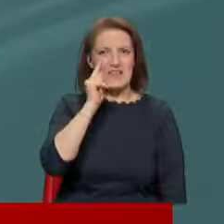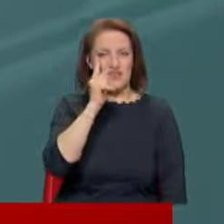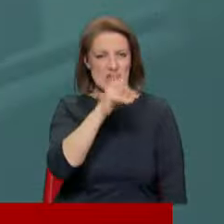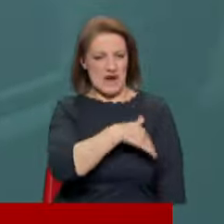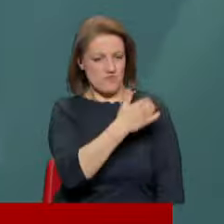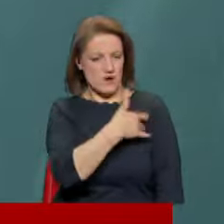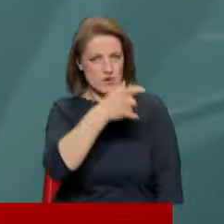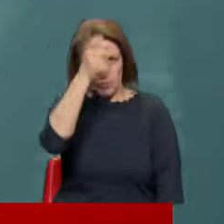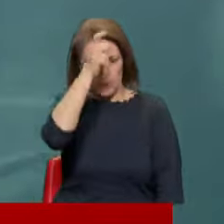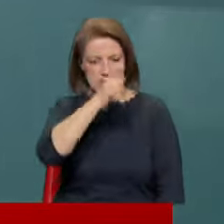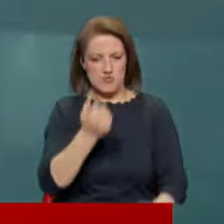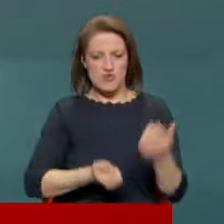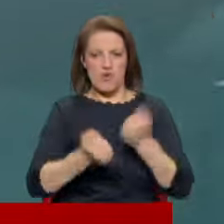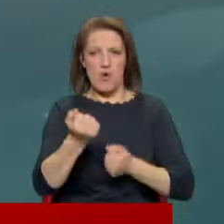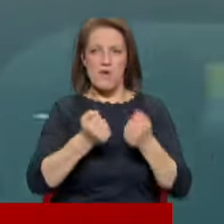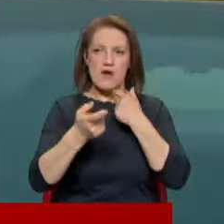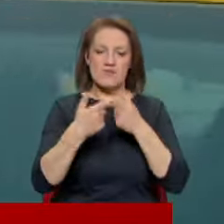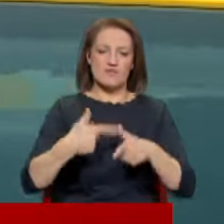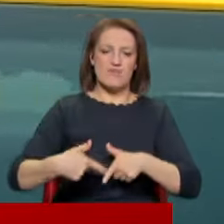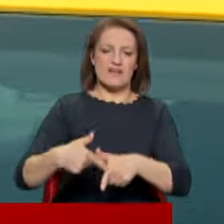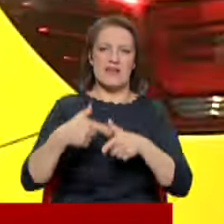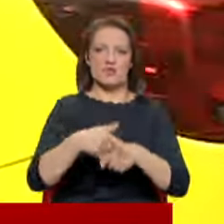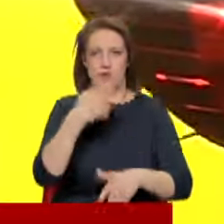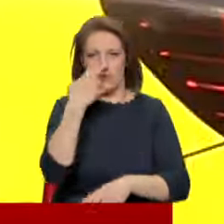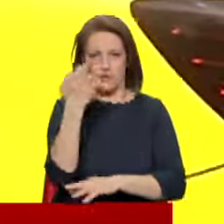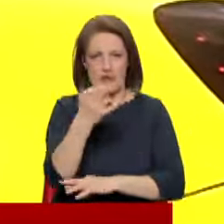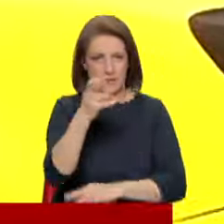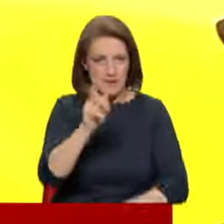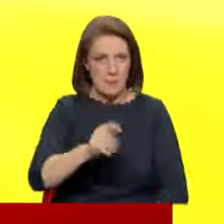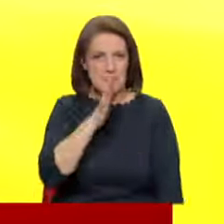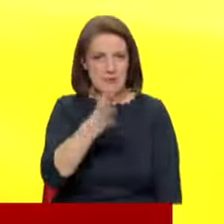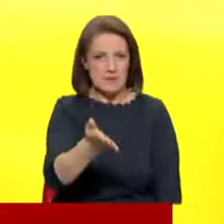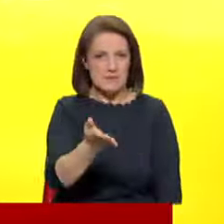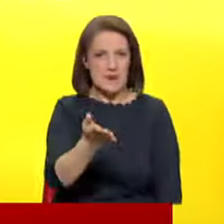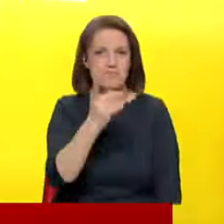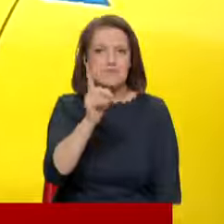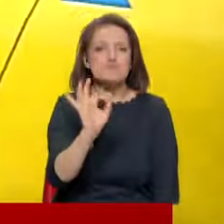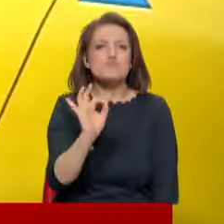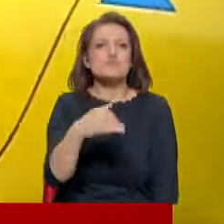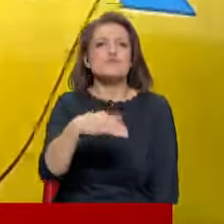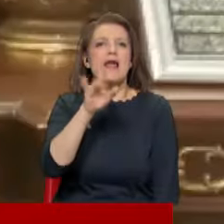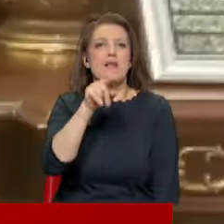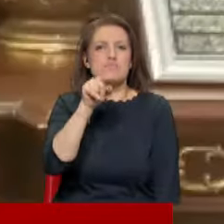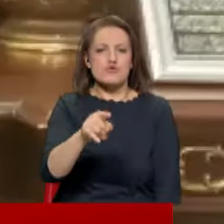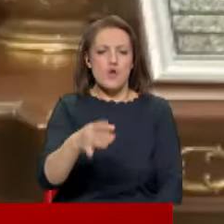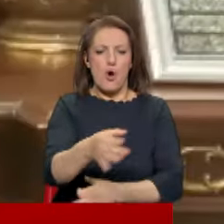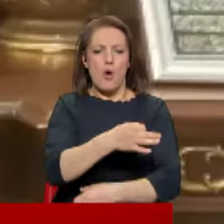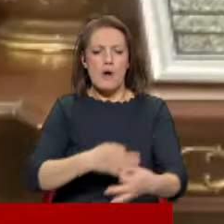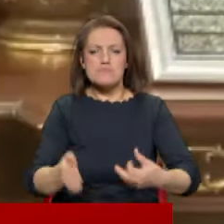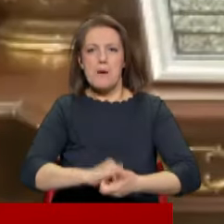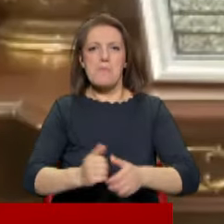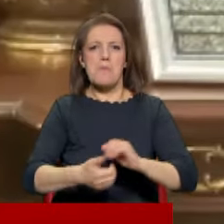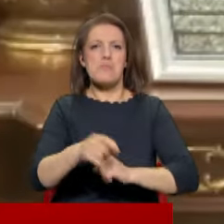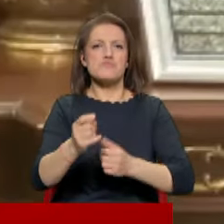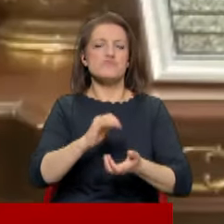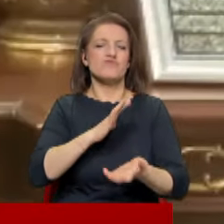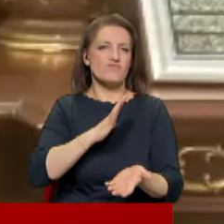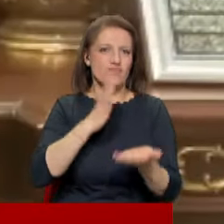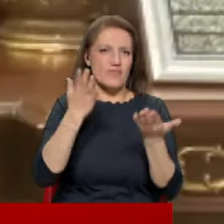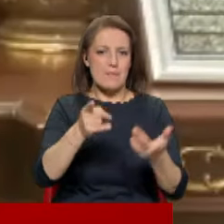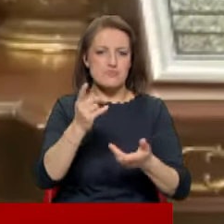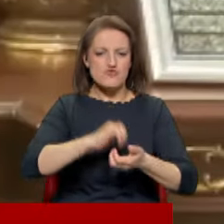avukat Türkiye Şoförler ve Otomobilciler Federasyonu'nu dolandırabilir mi? Bir kişi. Mümkün değil. Burada organize bir çete var ve bu